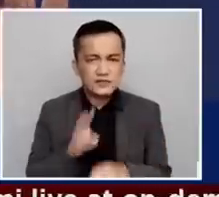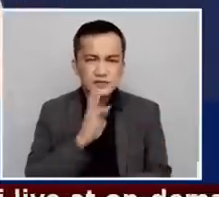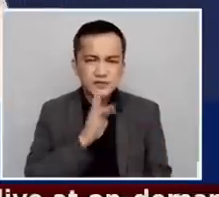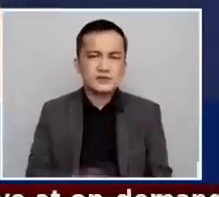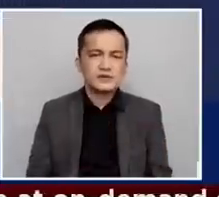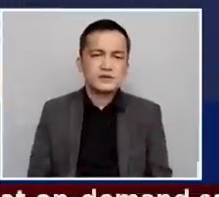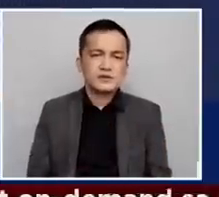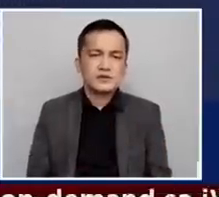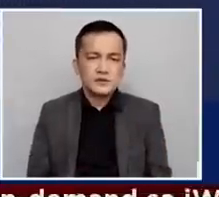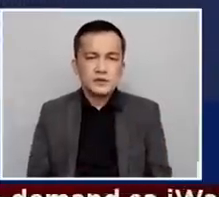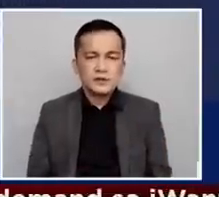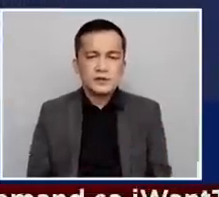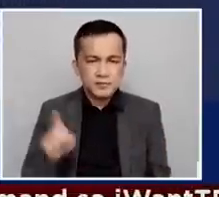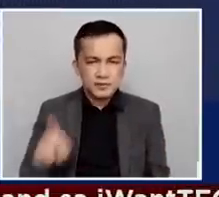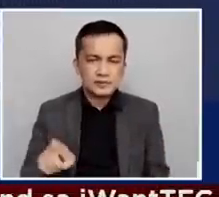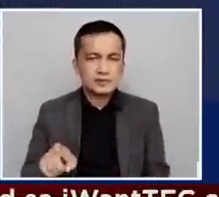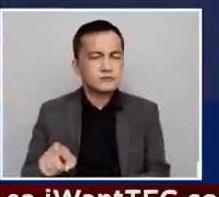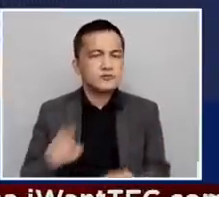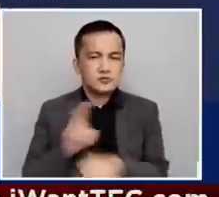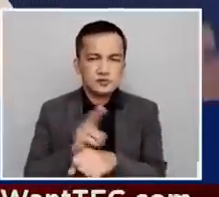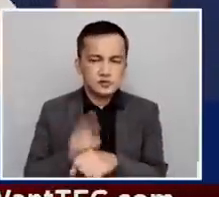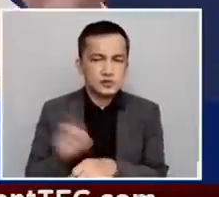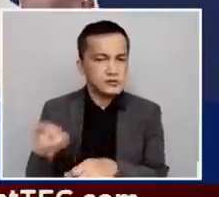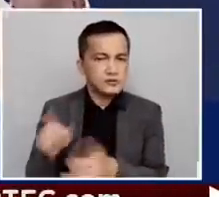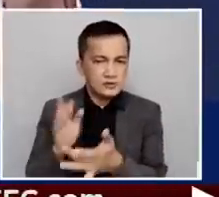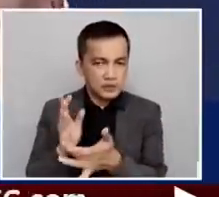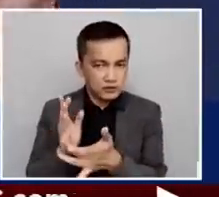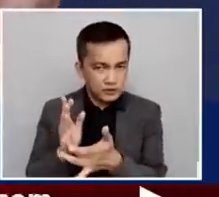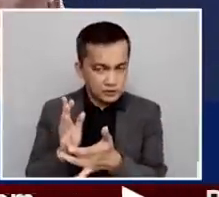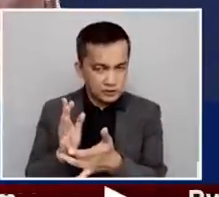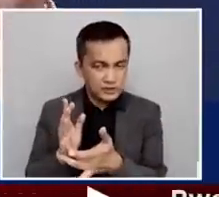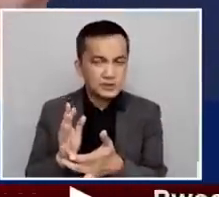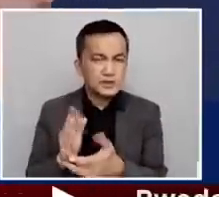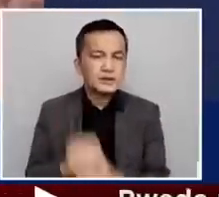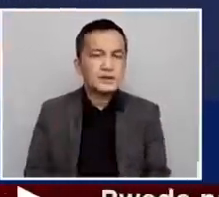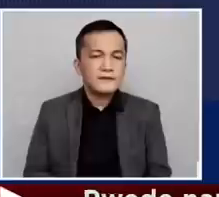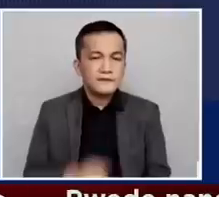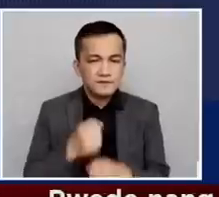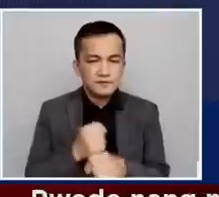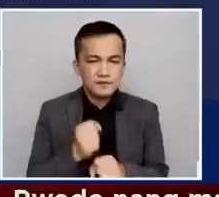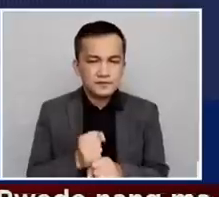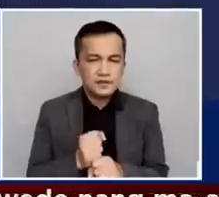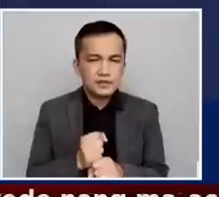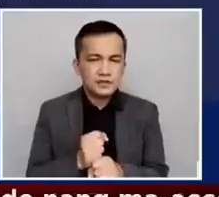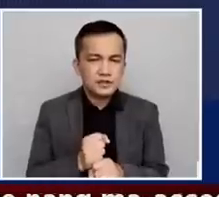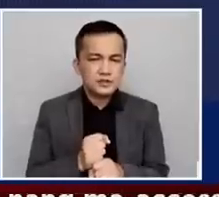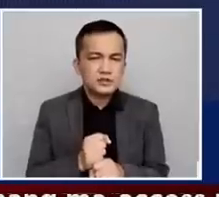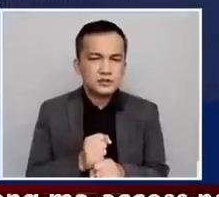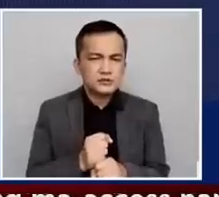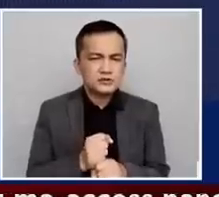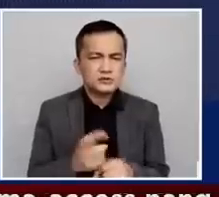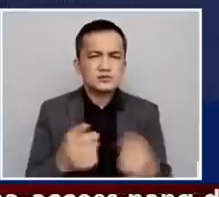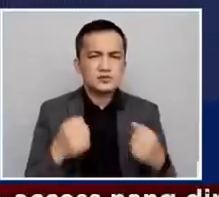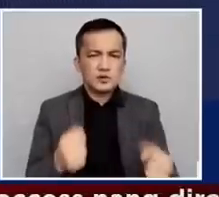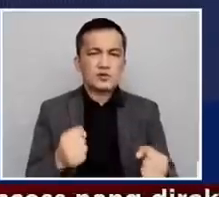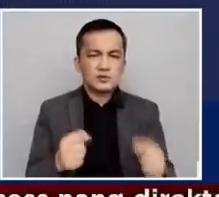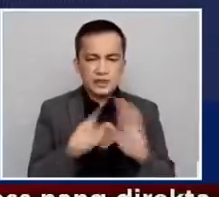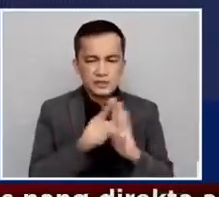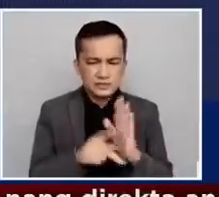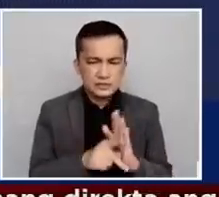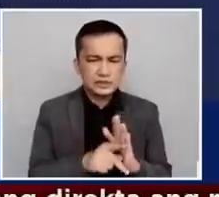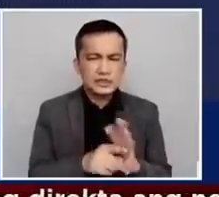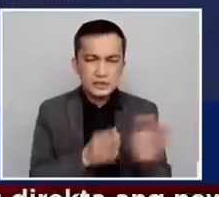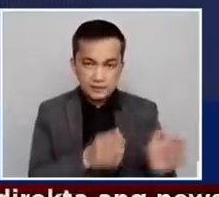we have to employ these technologies and make a cohesive policy and make a cohesive plan